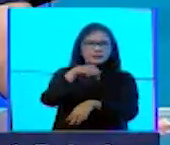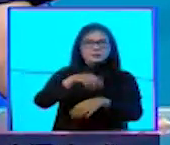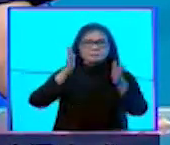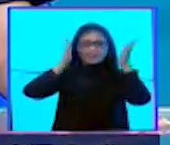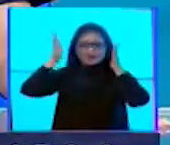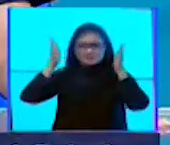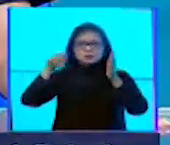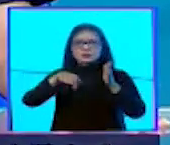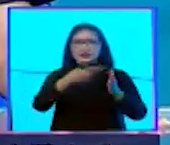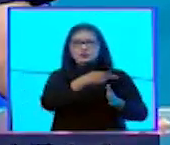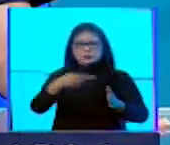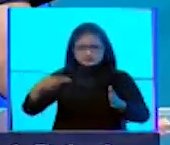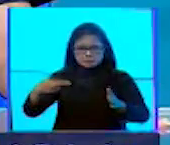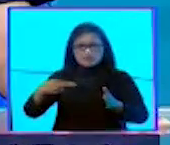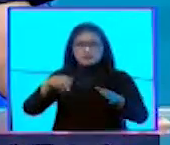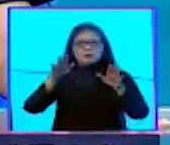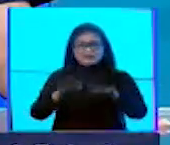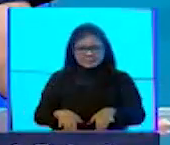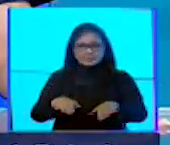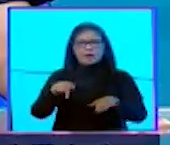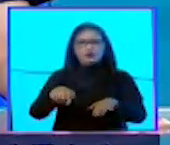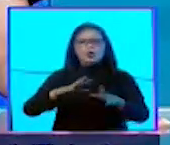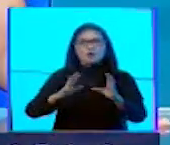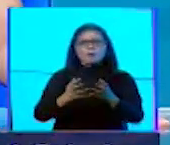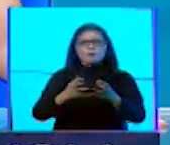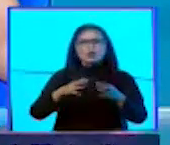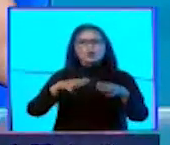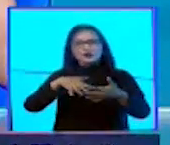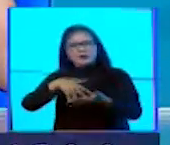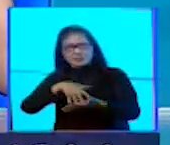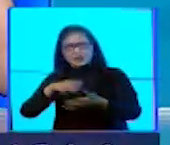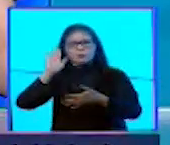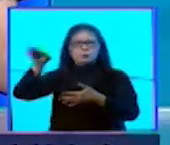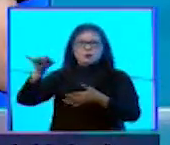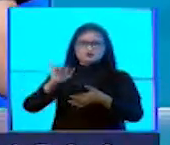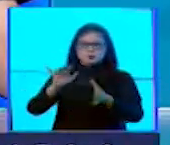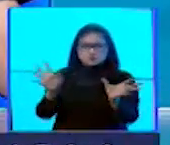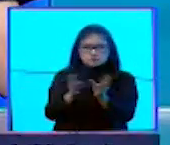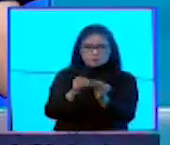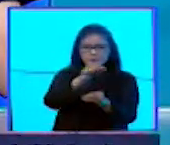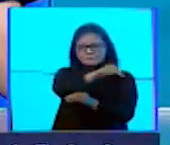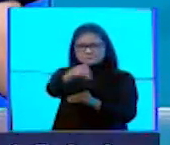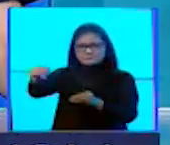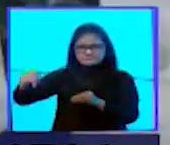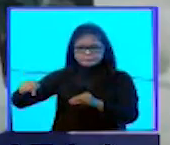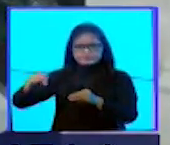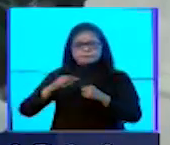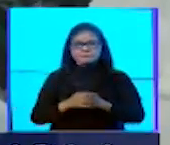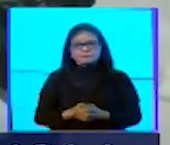Rencana kepulangan ribuan WNI ini diprioritaskan kelompok rentan dengan rute kepulangan yang akan dipecah ke sejumlah titik.